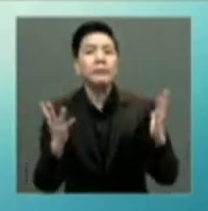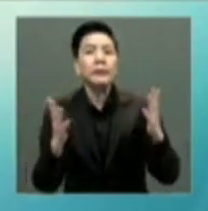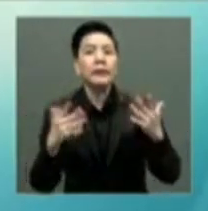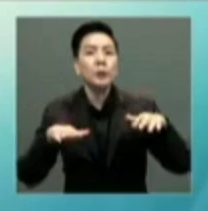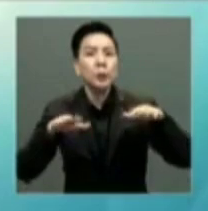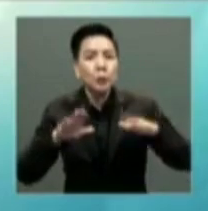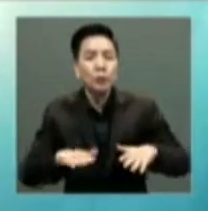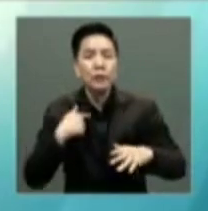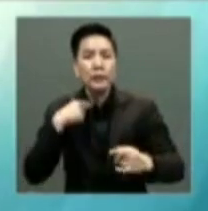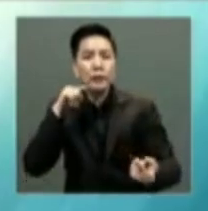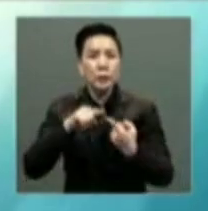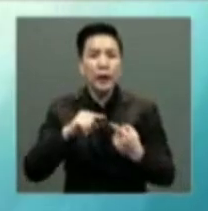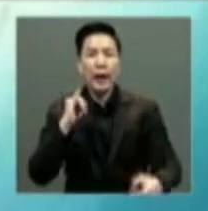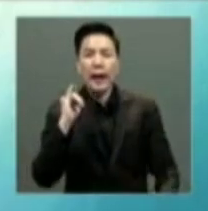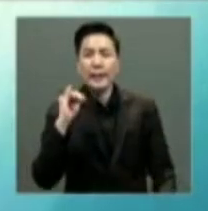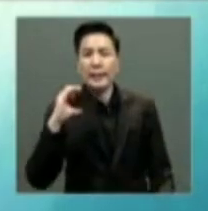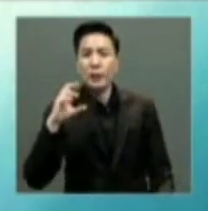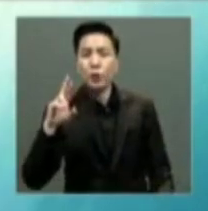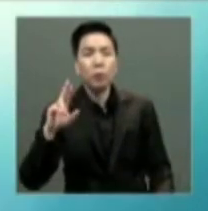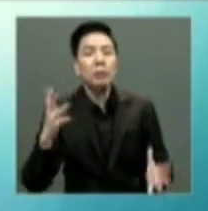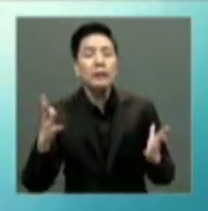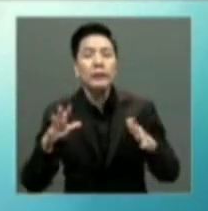คลอรีนเพราะท่านไข้ขึ้นรถมีคนดูแลเรื่องไข้หวัดไข้เช้าบ่ายเช้าบ่ายเพราะถ้าไม่สบายรีบมารักษาโอกาสที่เราจะจะเจ็บหนักหรือป่วยหนักก็น้อยลงโอกาสที่จะต้องเข้าICU